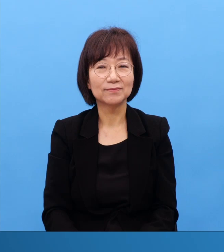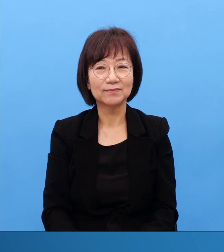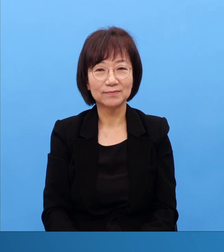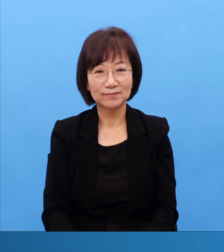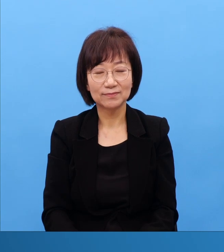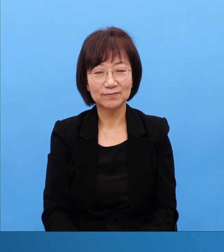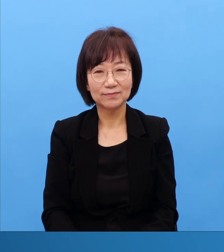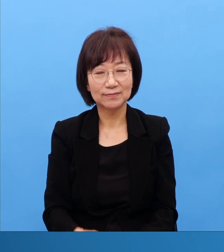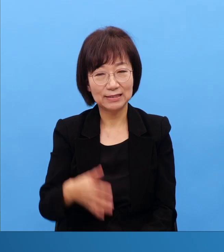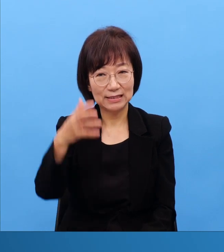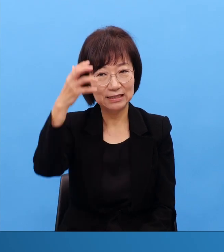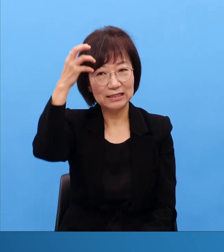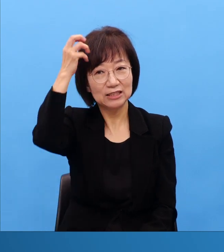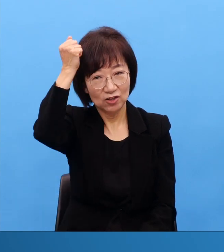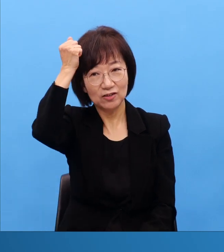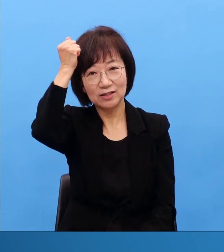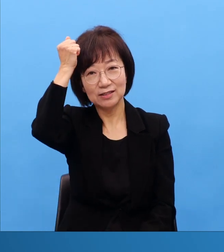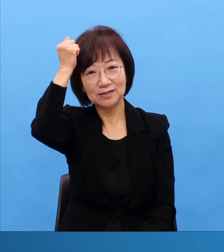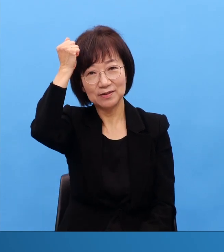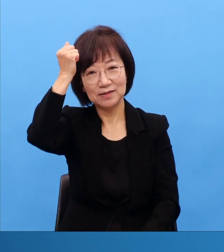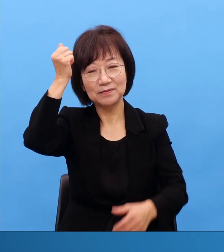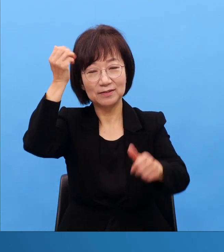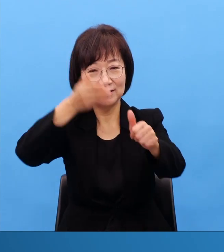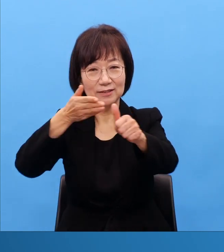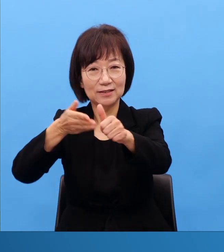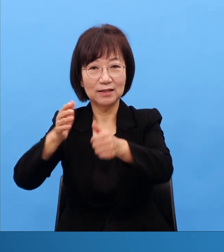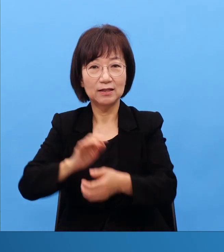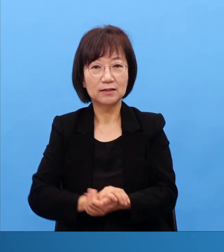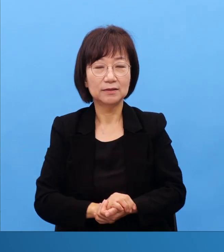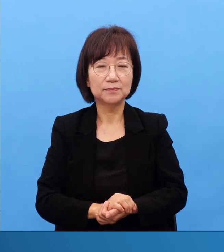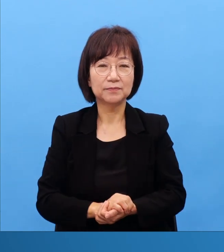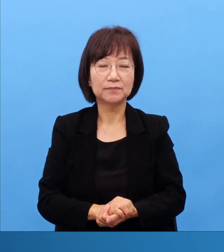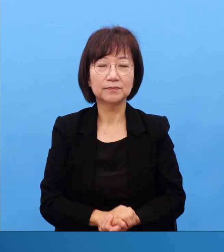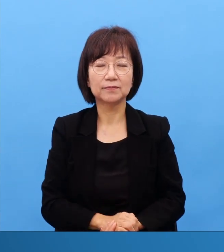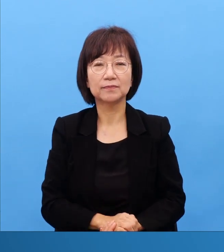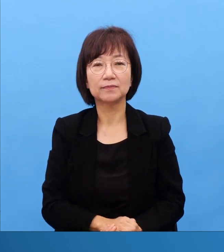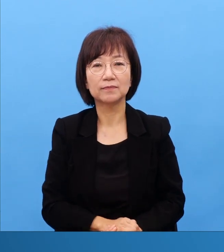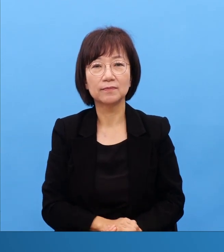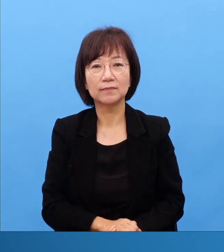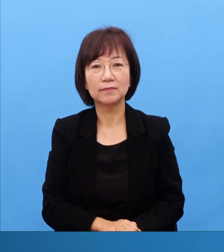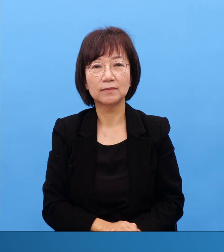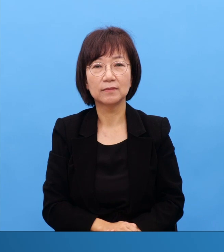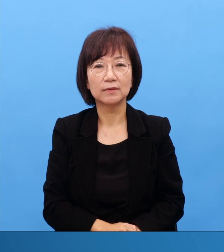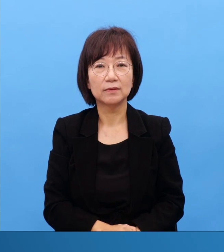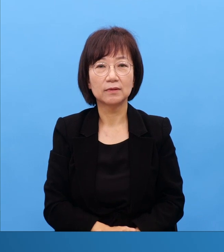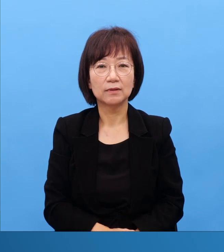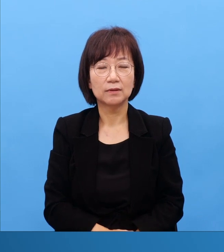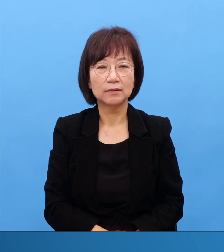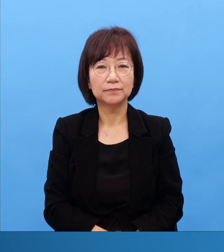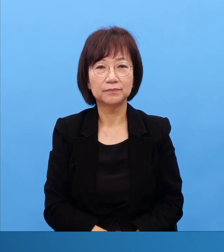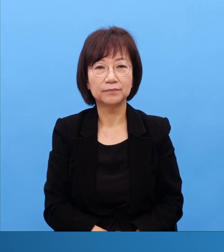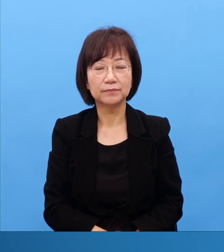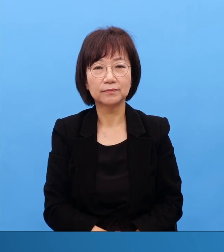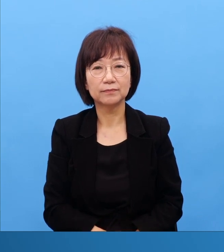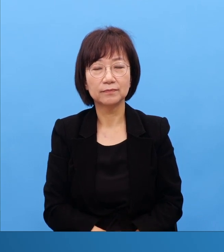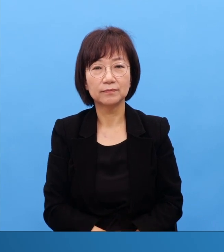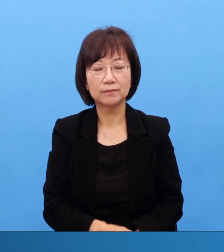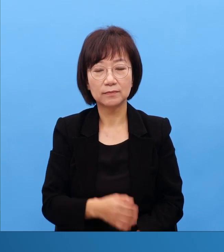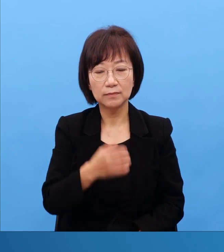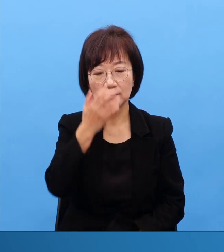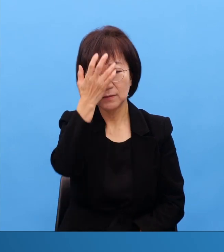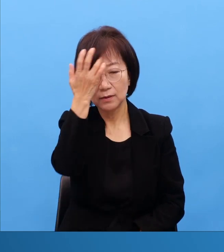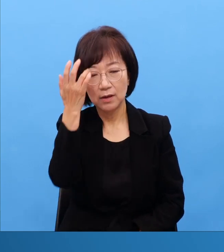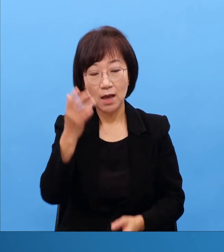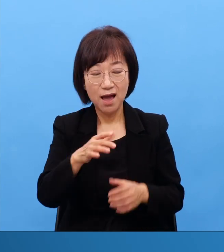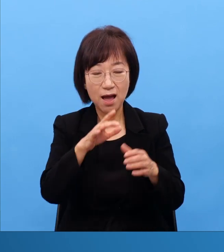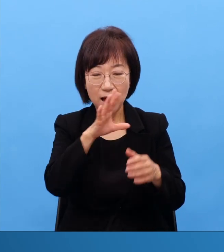꼭 기억하세요. So you must remember this. 응답 없다. 마지막으로 기억해야 되는 우리 하다 보면 응답이 뭔지 모를 수 있잖아요. If you